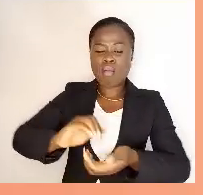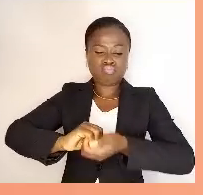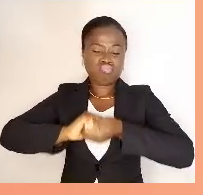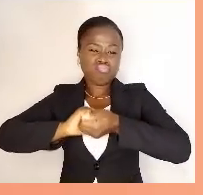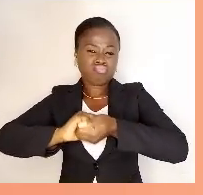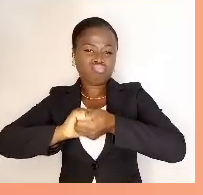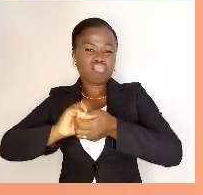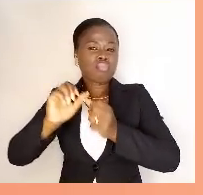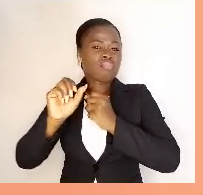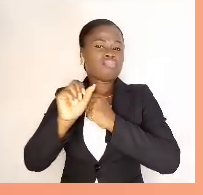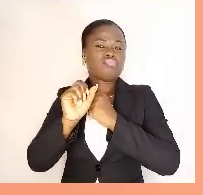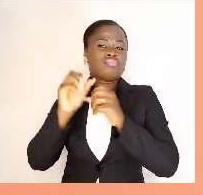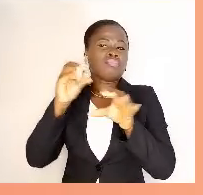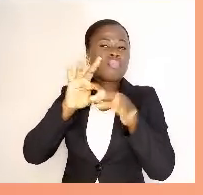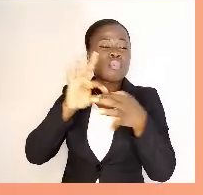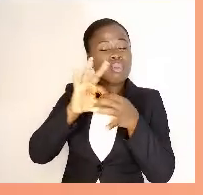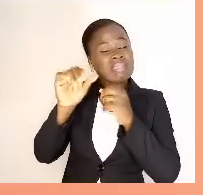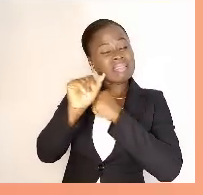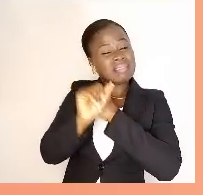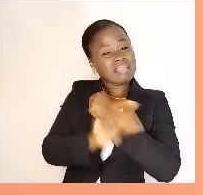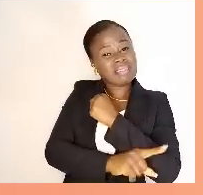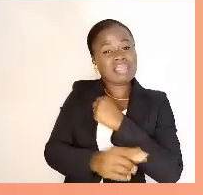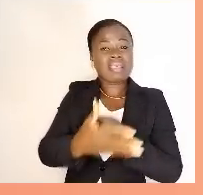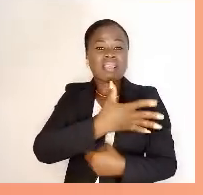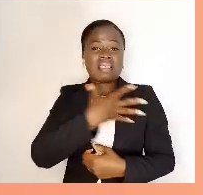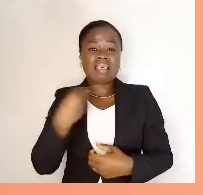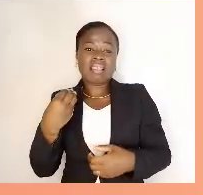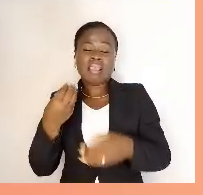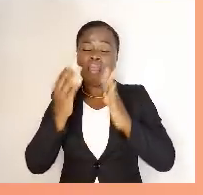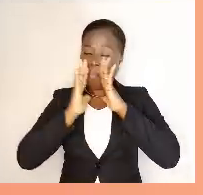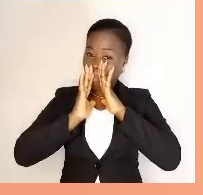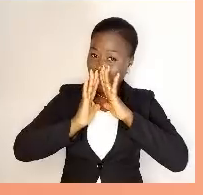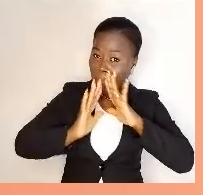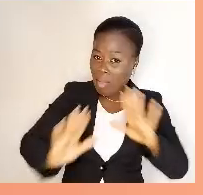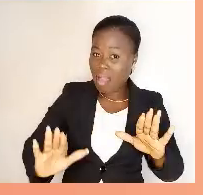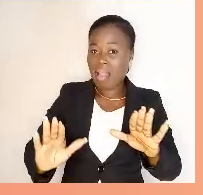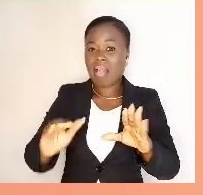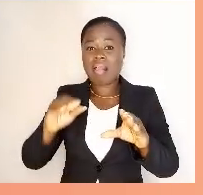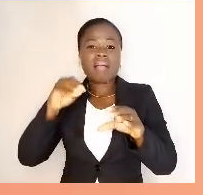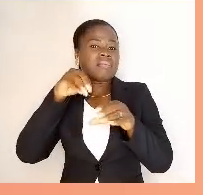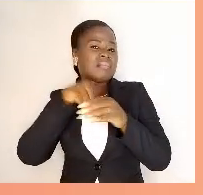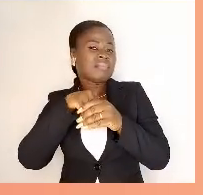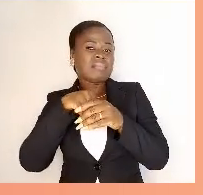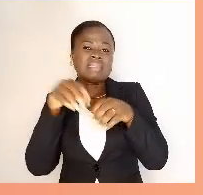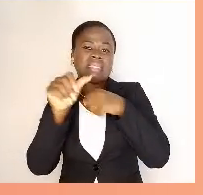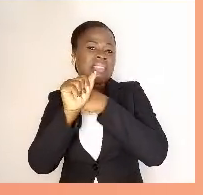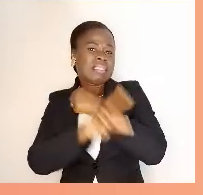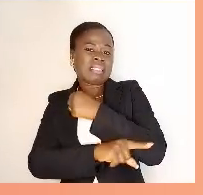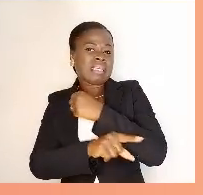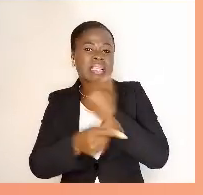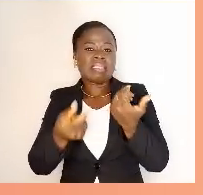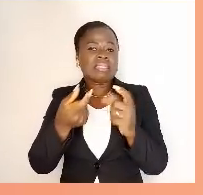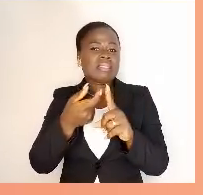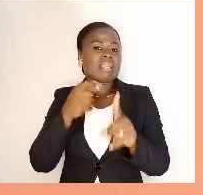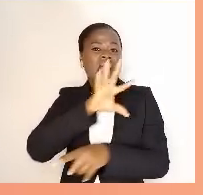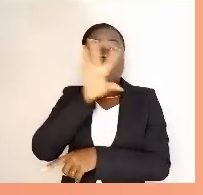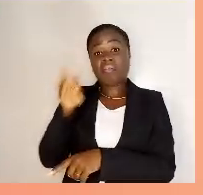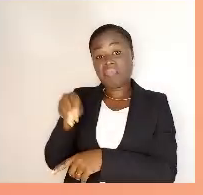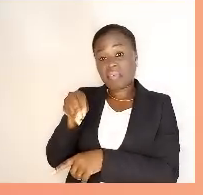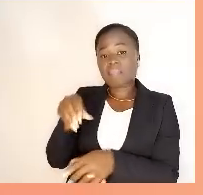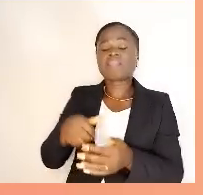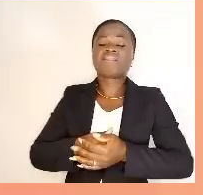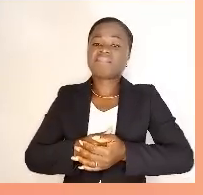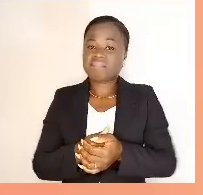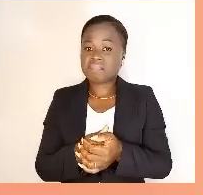l'épreuve notre cohésion sociale et notre longue et enviable tradition de paix et de stabilité